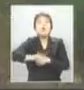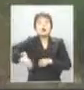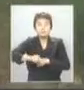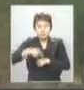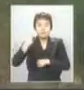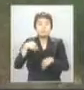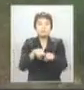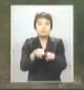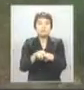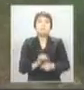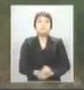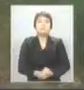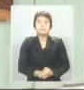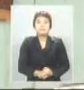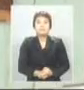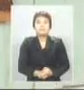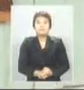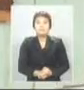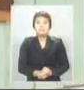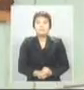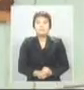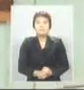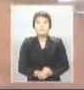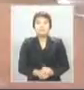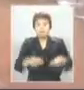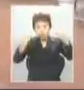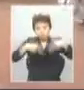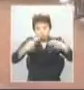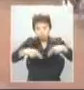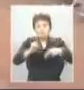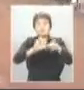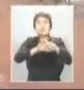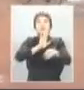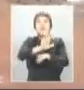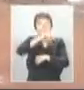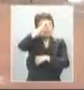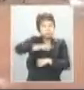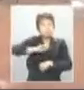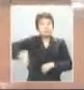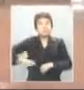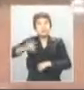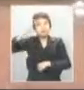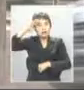ในxitถึงพูดชา